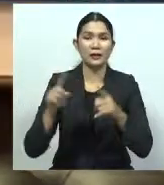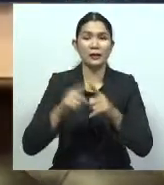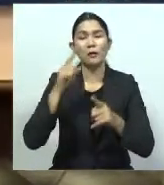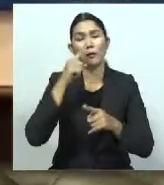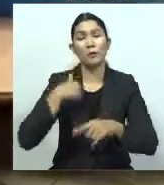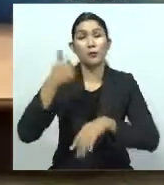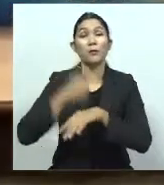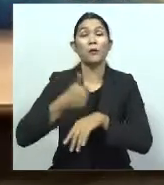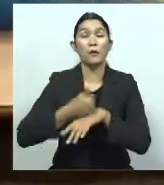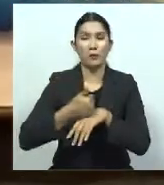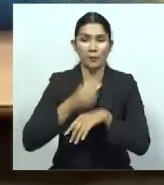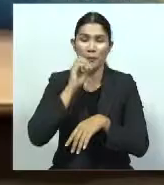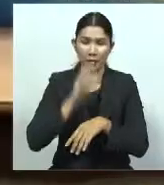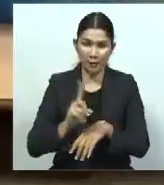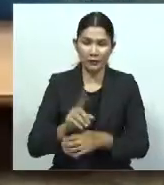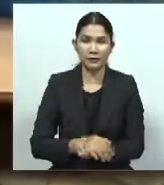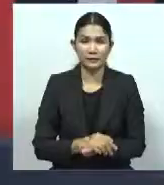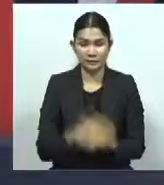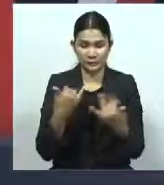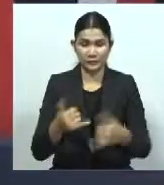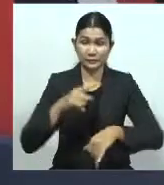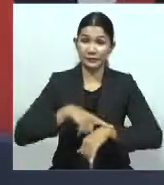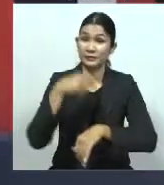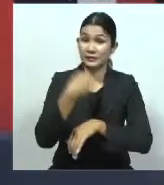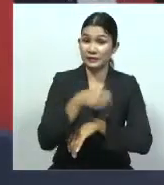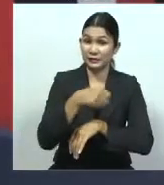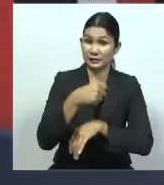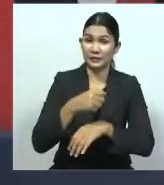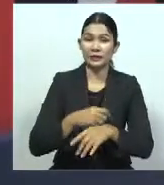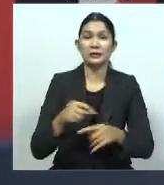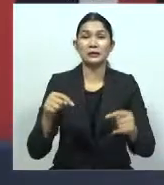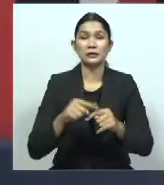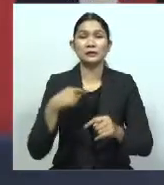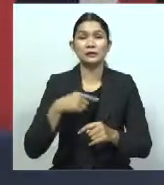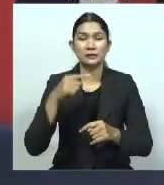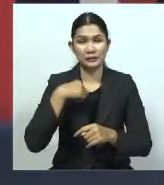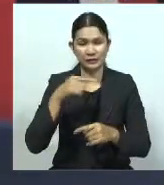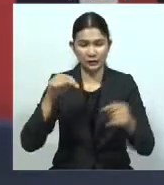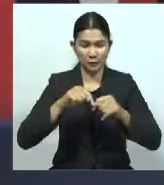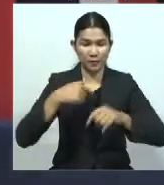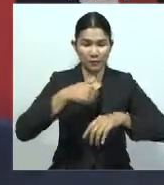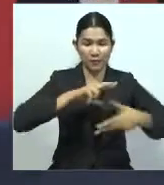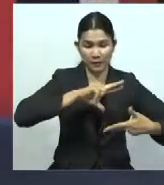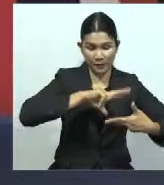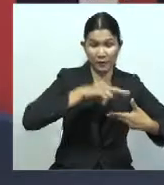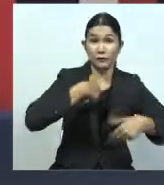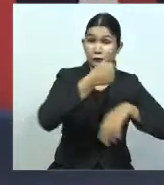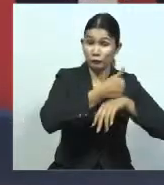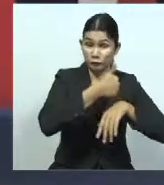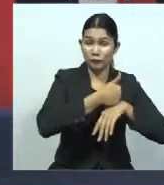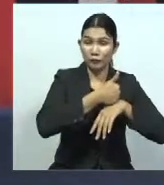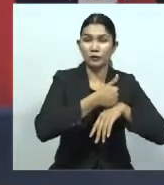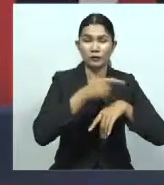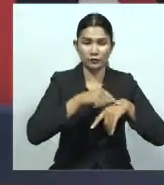ยการพรรคชาติไทยพัฒนาบอกว่าวันนี้เวลา10นาฬิกาพักพลังประชารัฐนำโดยนายอุตมะสาวนายนหัวหน้